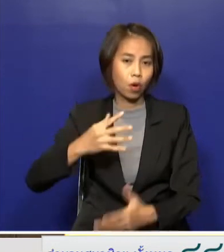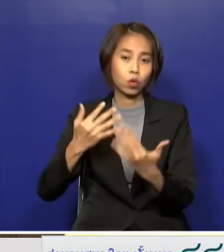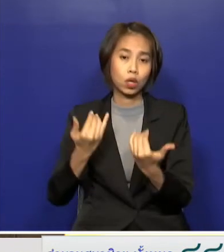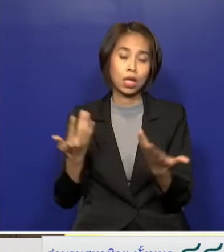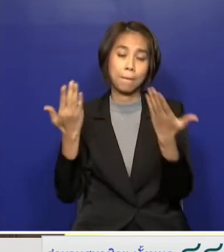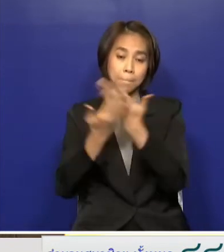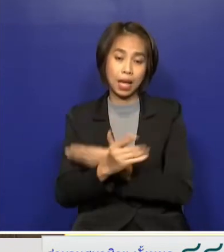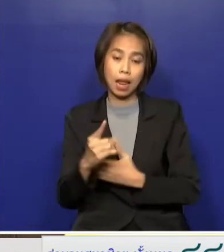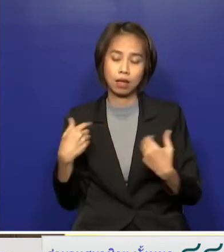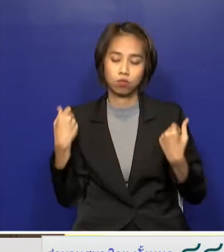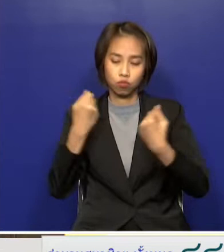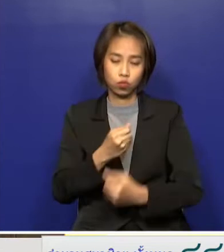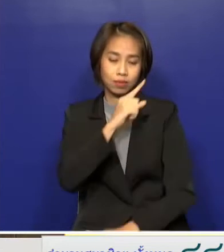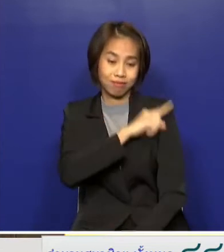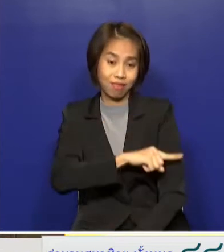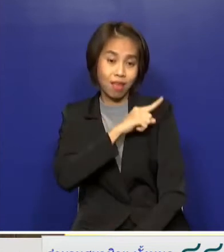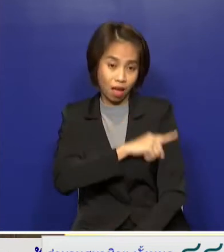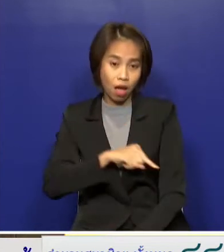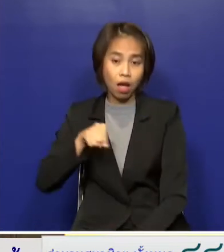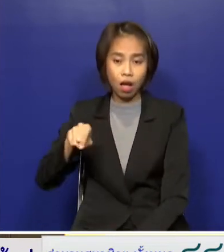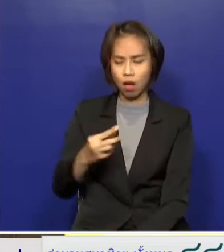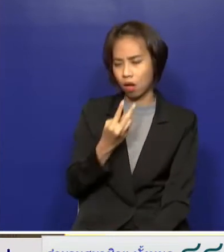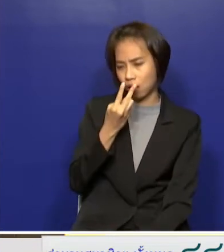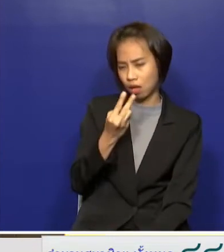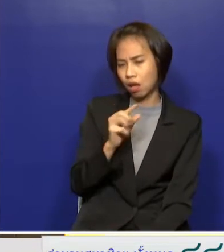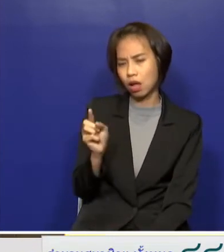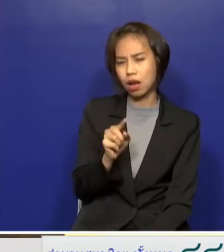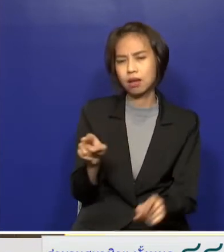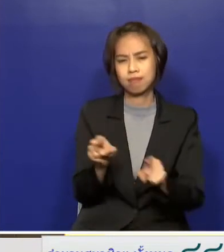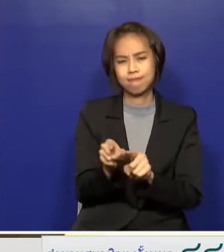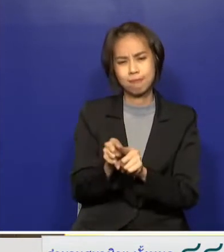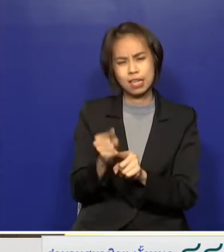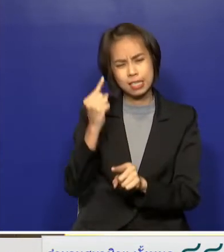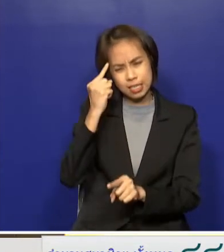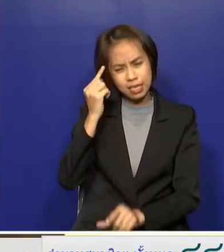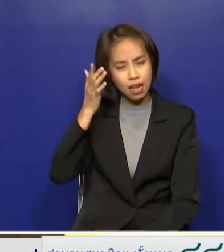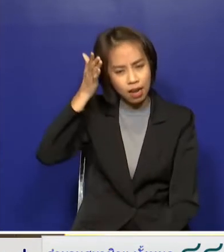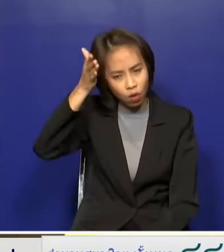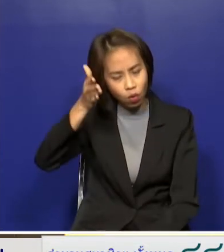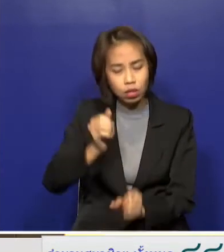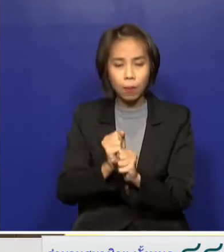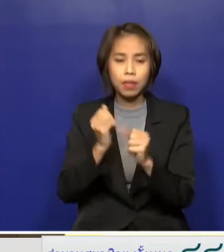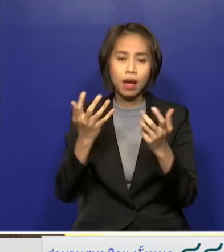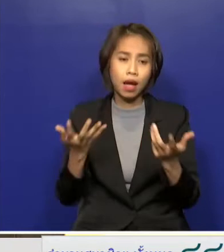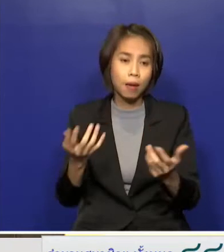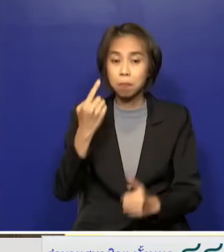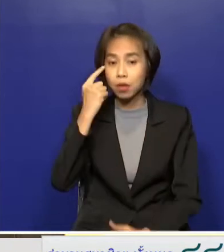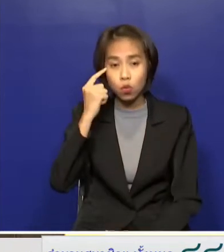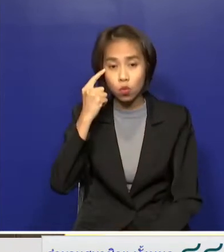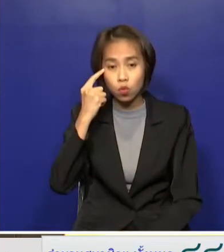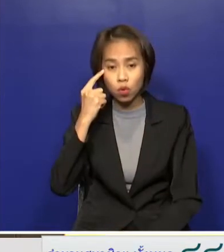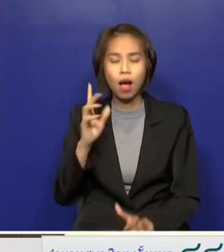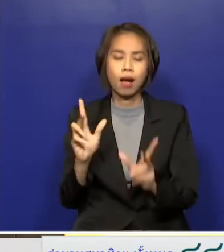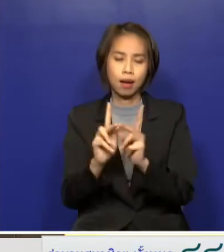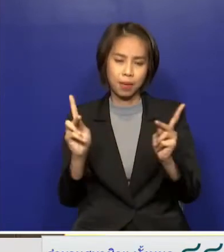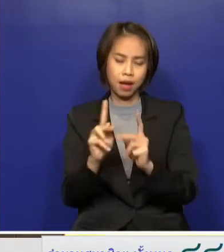วทั้งประเทศก็เห็นแล้วว่าเขาไม่เห็นหนทางที่จะเดินไปข้างหน้าหน้าที่ของคณะกรรมการปฏิรูปเนี่ยจ